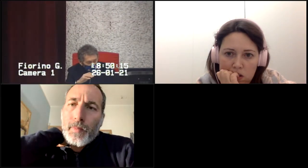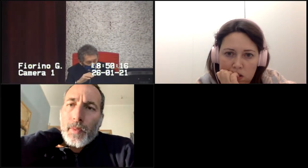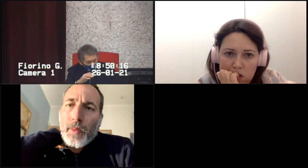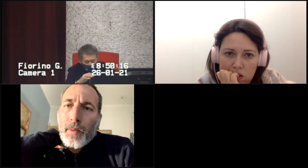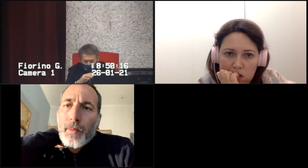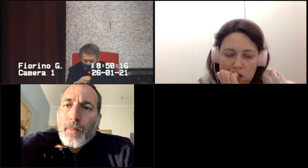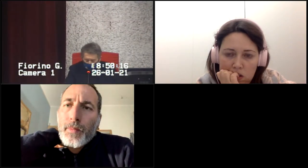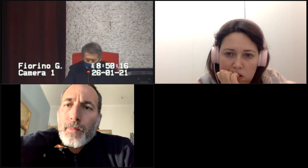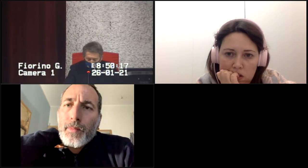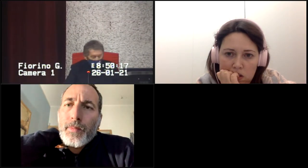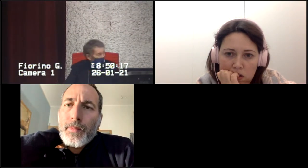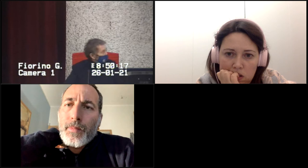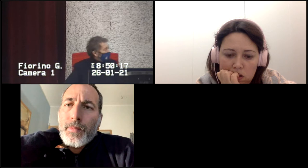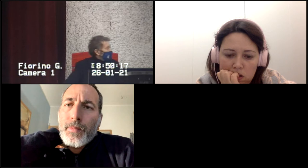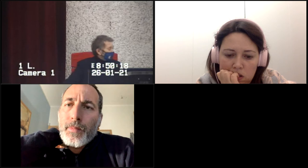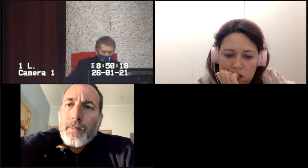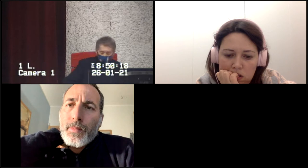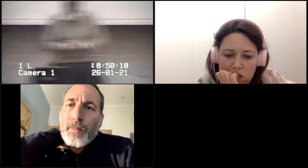visibile. Grazie.